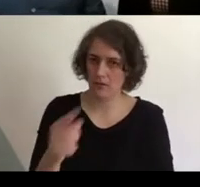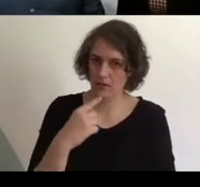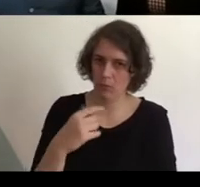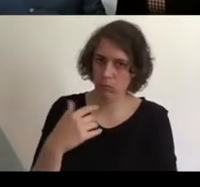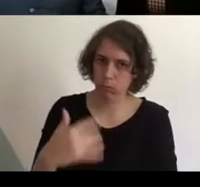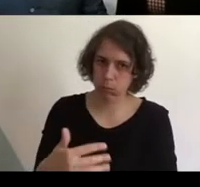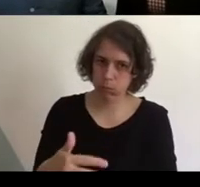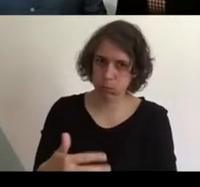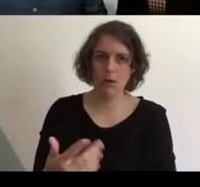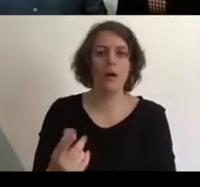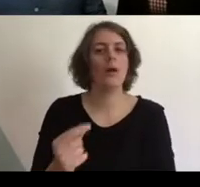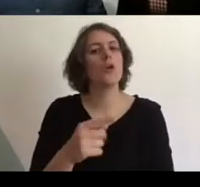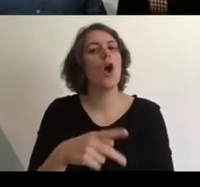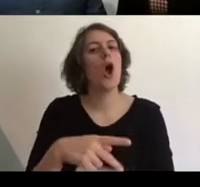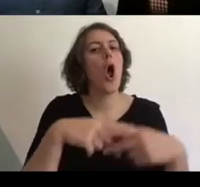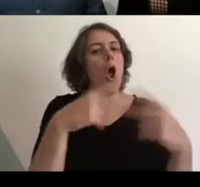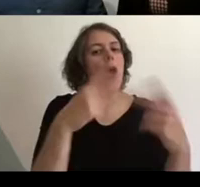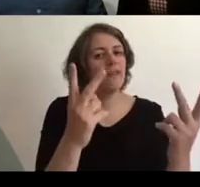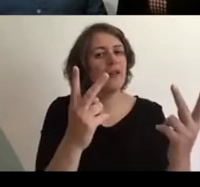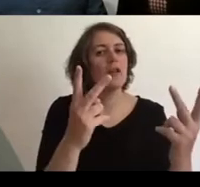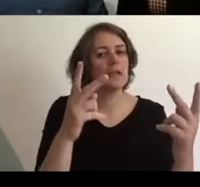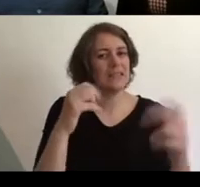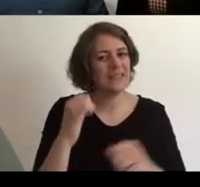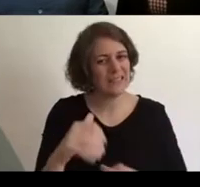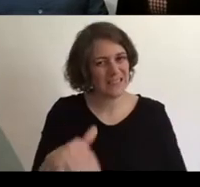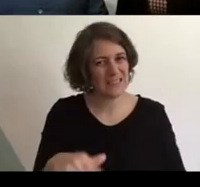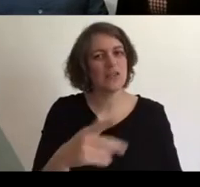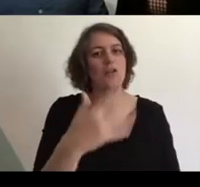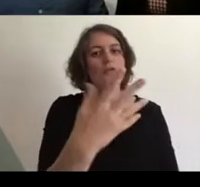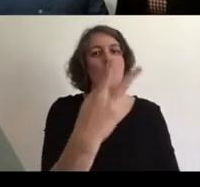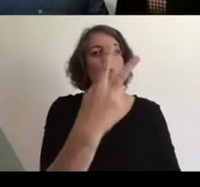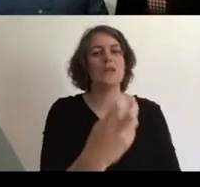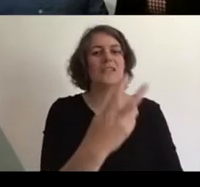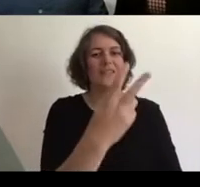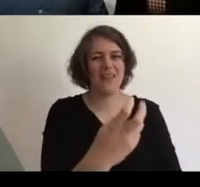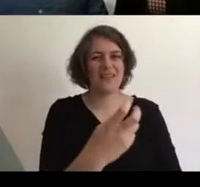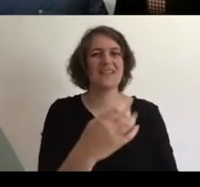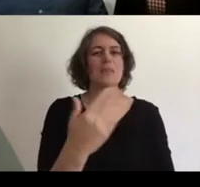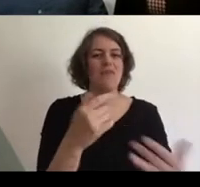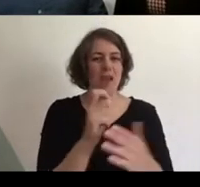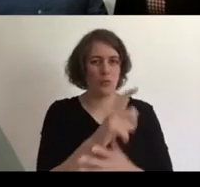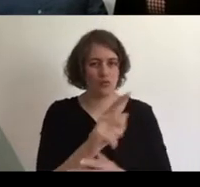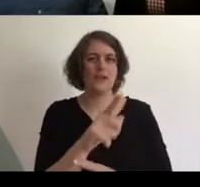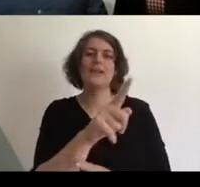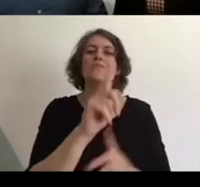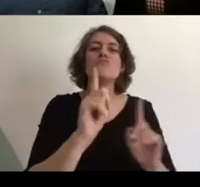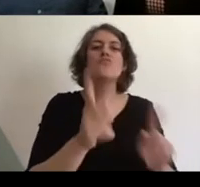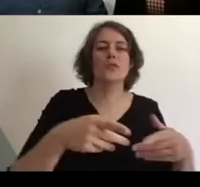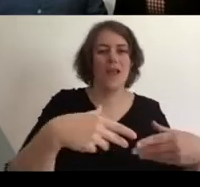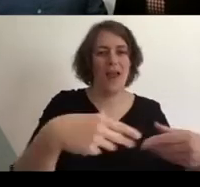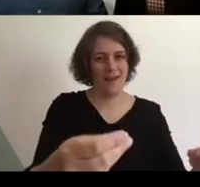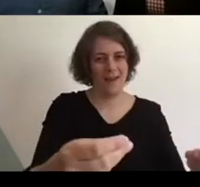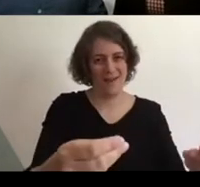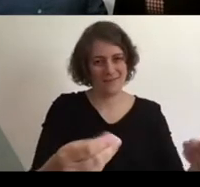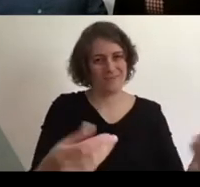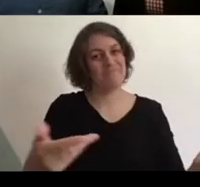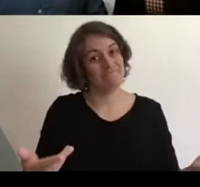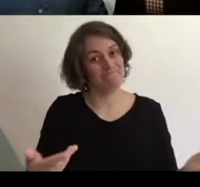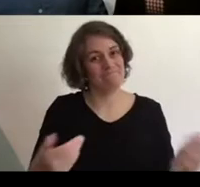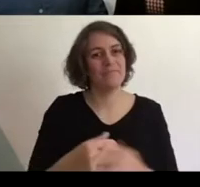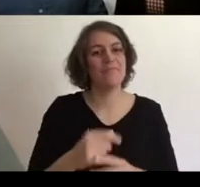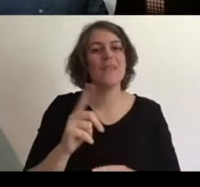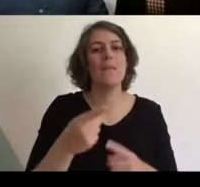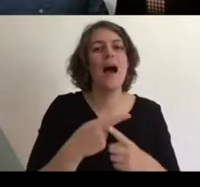öffentlichen Dienst habe ich ca. 25 Bewerbungen geschrieben. Die mussten mich natürlich einladen. Ich war dann aber nicht bei